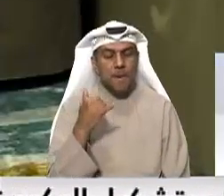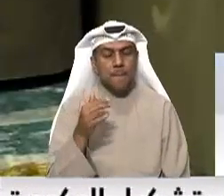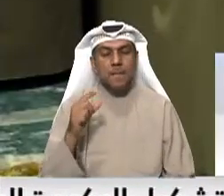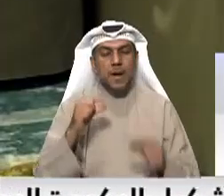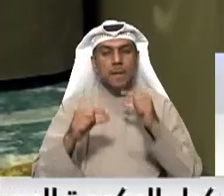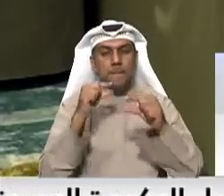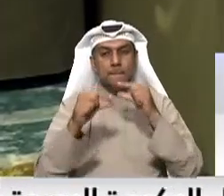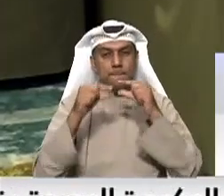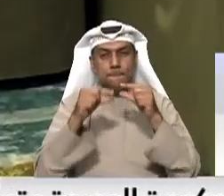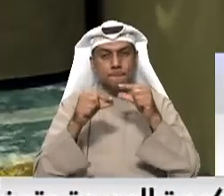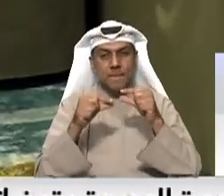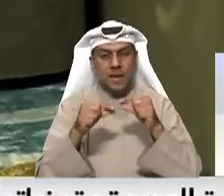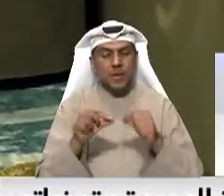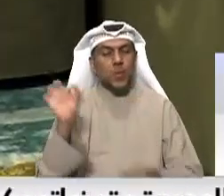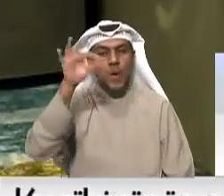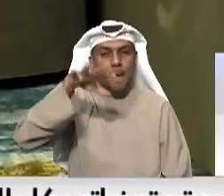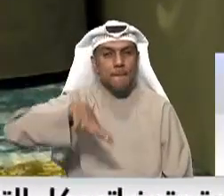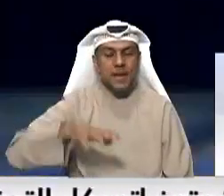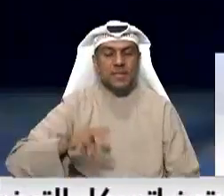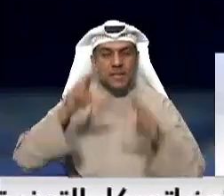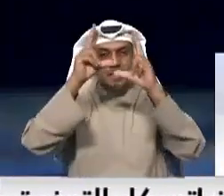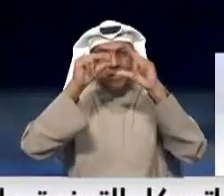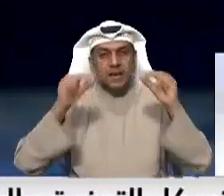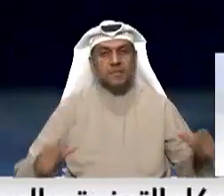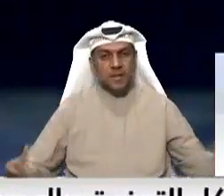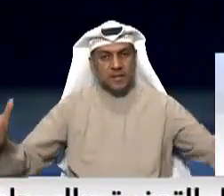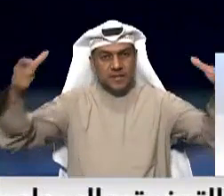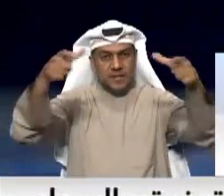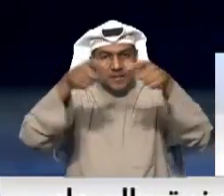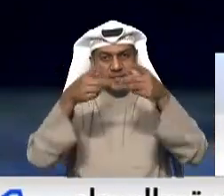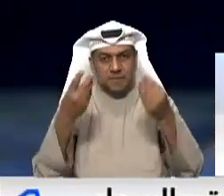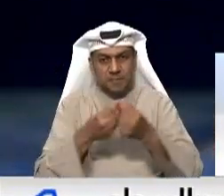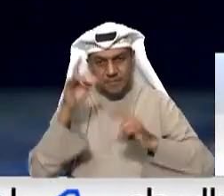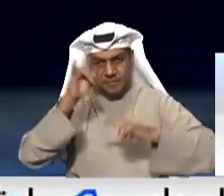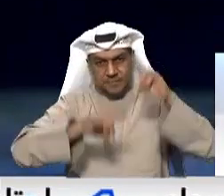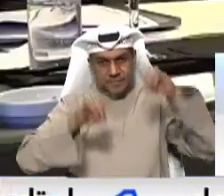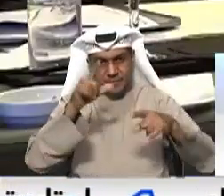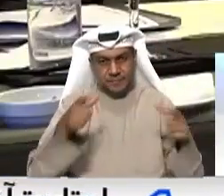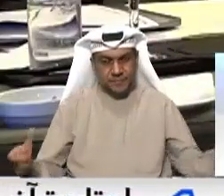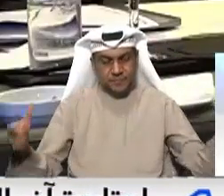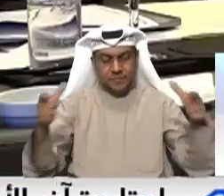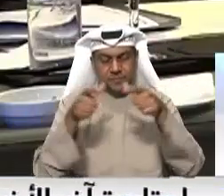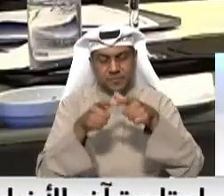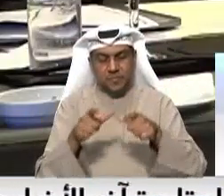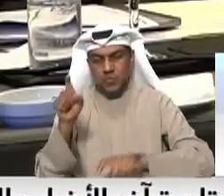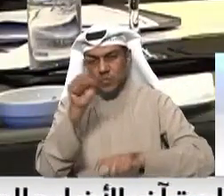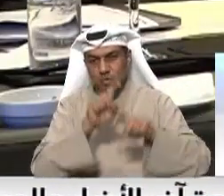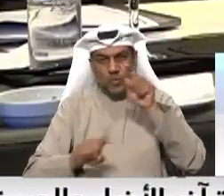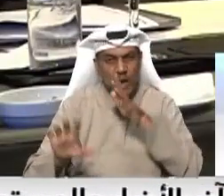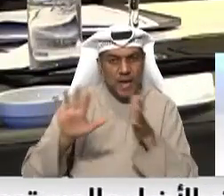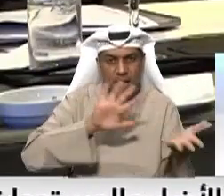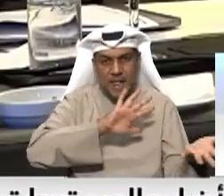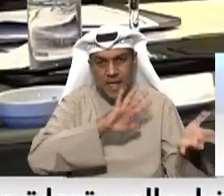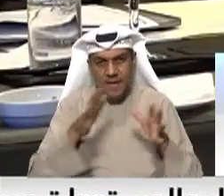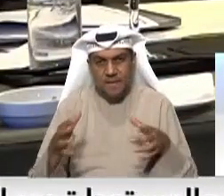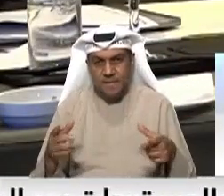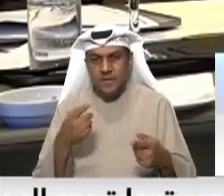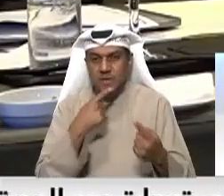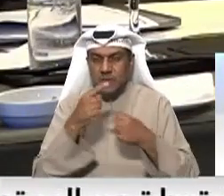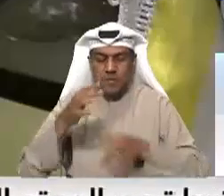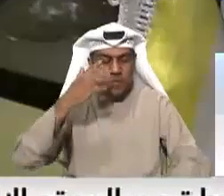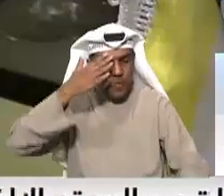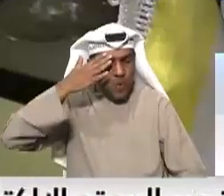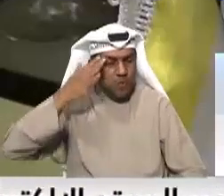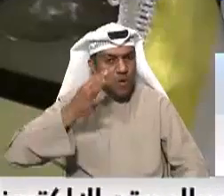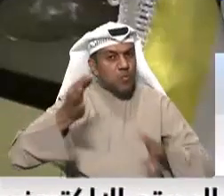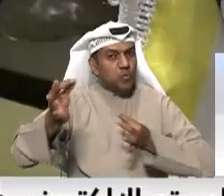في العاصمة اللبنانية بيروت لمناقشة مستقبل العمل المصرفي في المنطقة، والإعلان عن تشكيل المجلس الاستشاري للأمناء